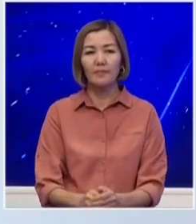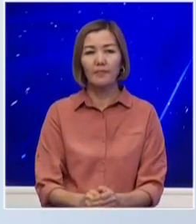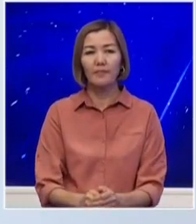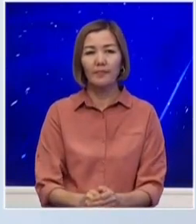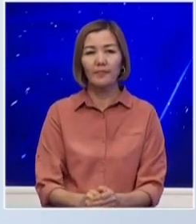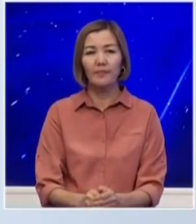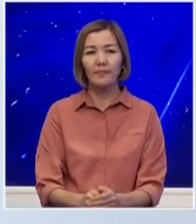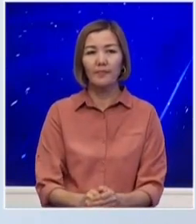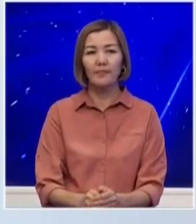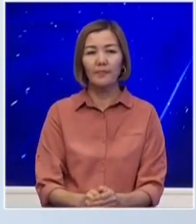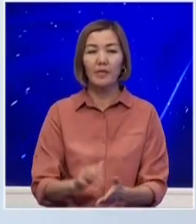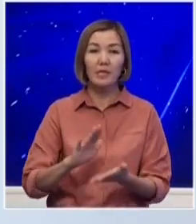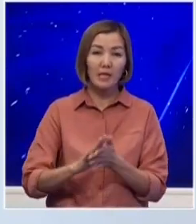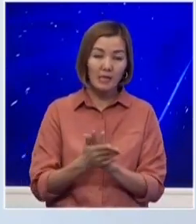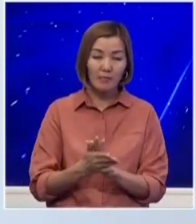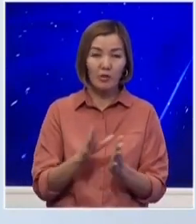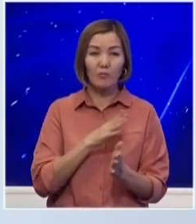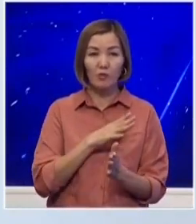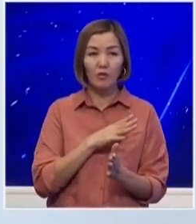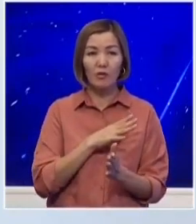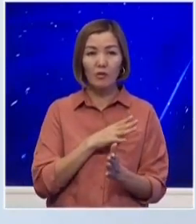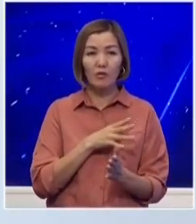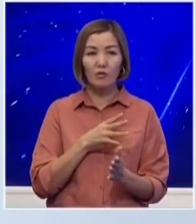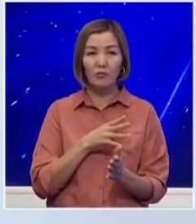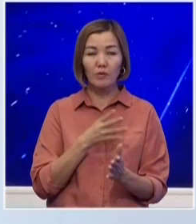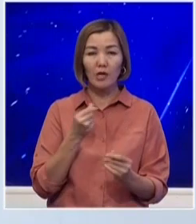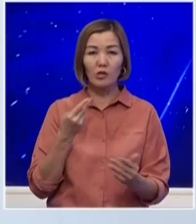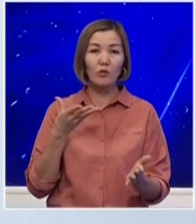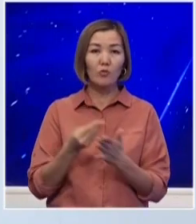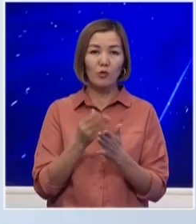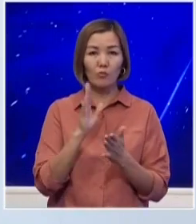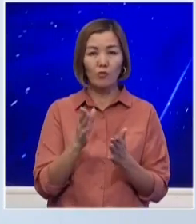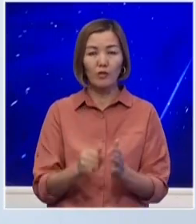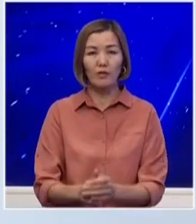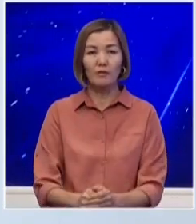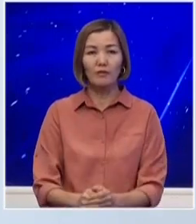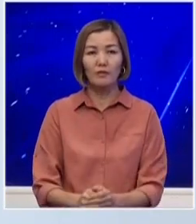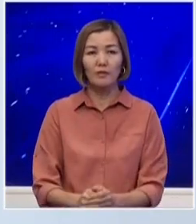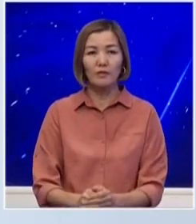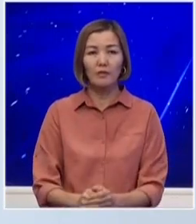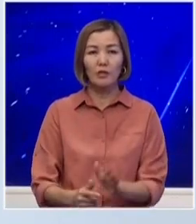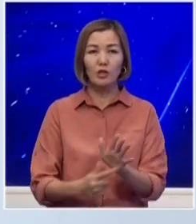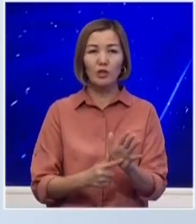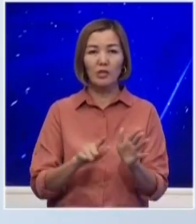келеді, бізбен келісімшарт отырады, сол бойынша ақшаны төлейді. Бұл 5 жыл,